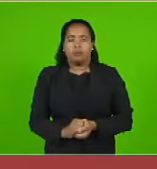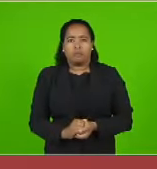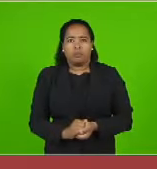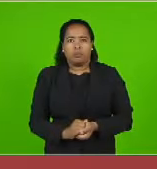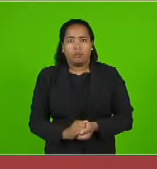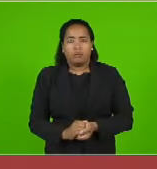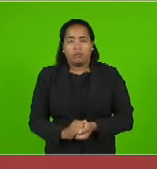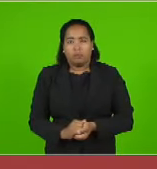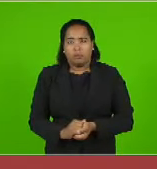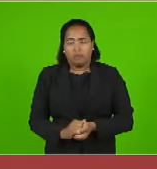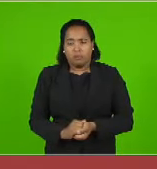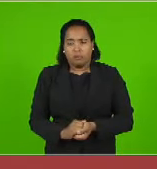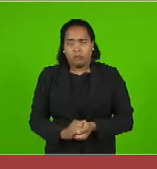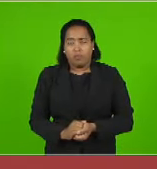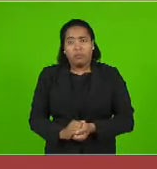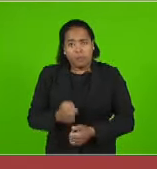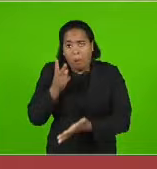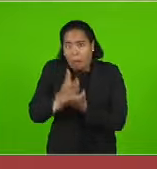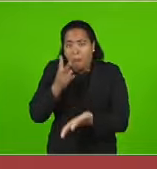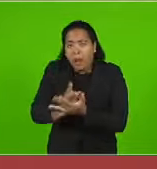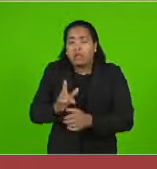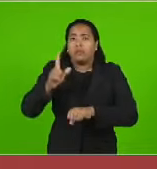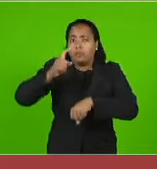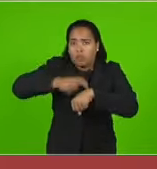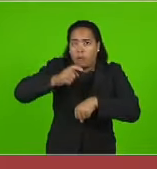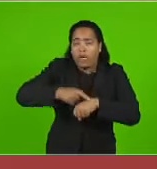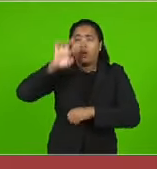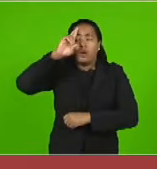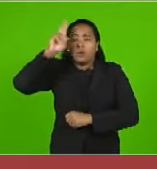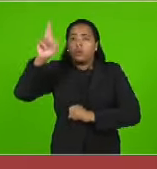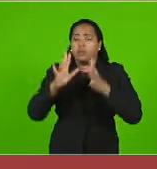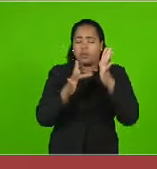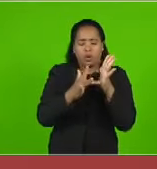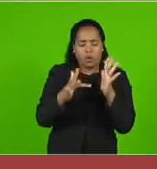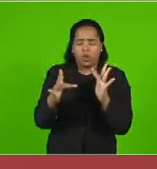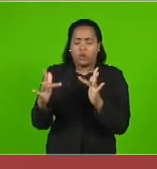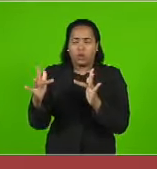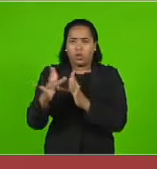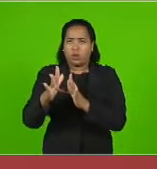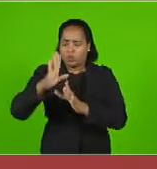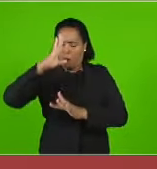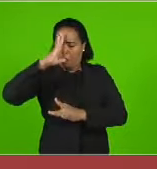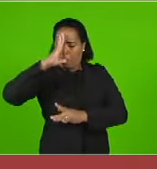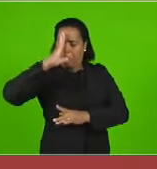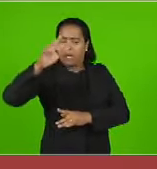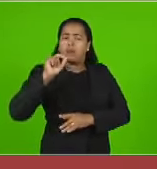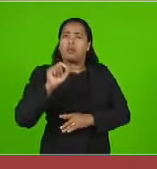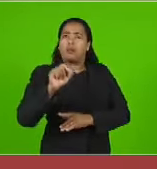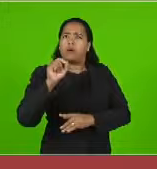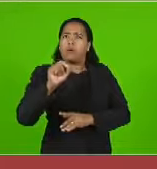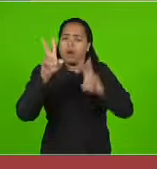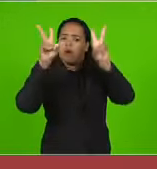Итак, Иисус говорит, и тогда соблазнятся многие, и друг друга будут предавать,